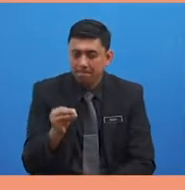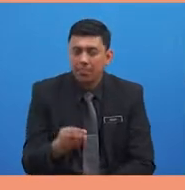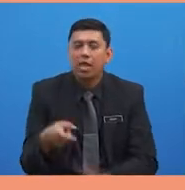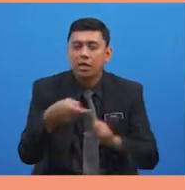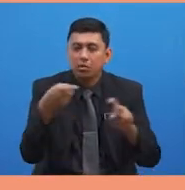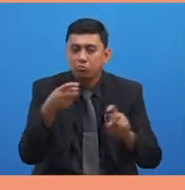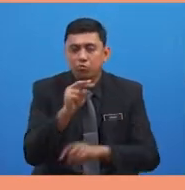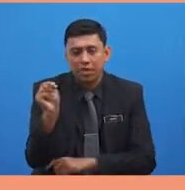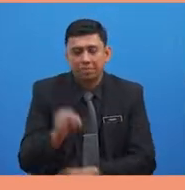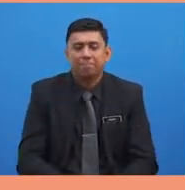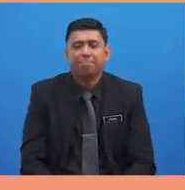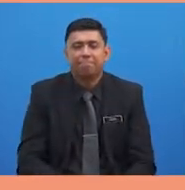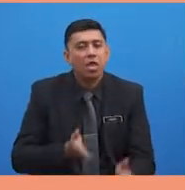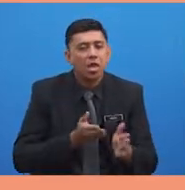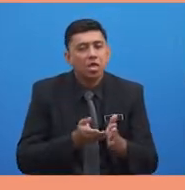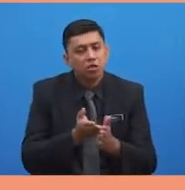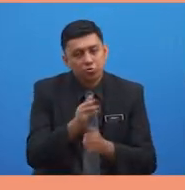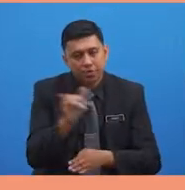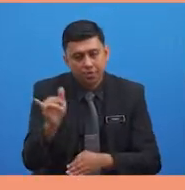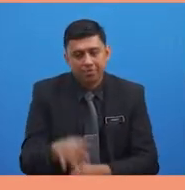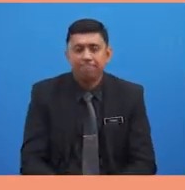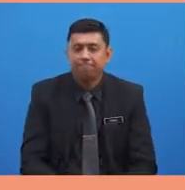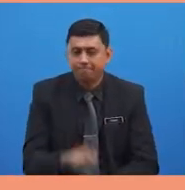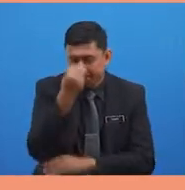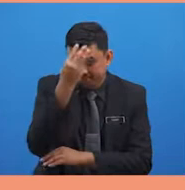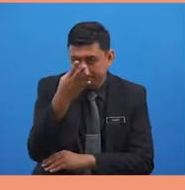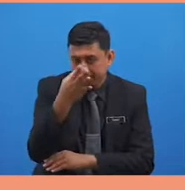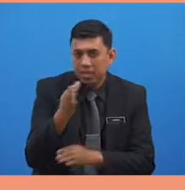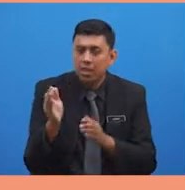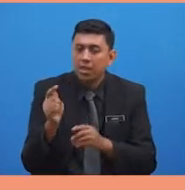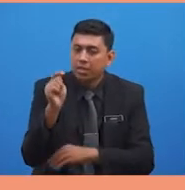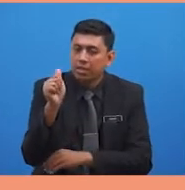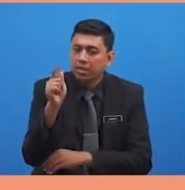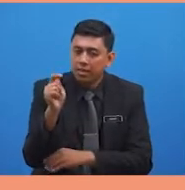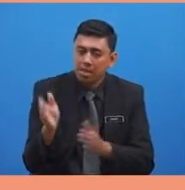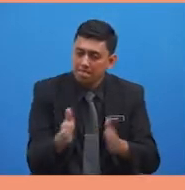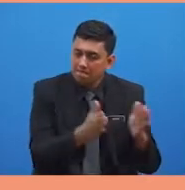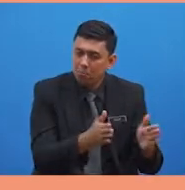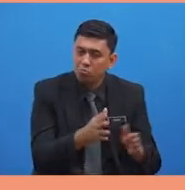dan keputusan. Seterusnya, isytiharkan tata susunan.